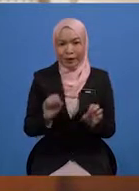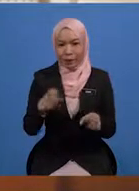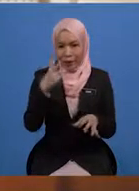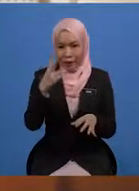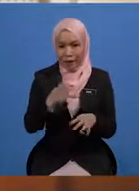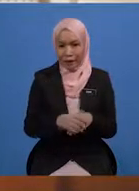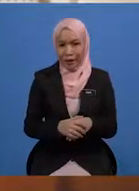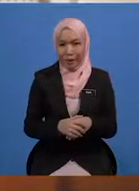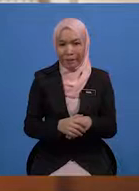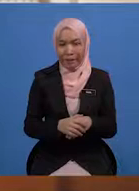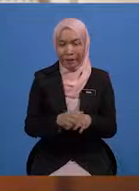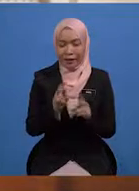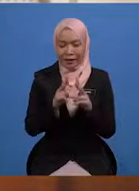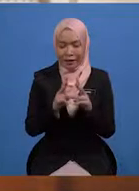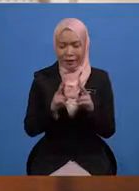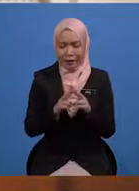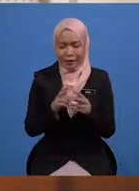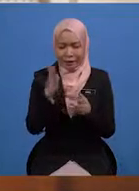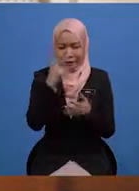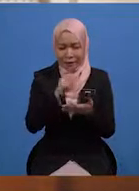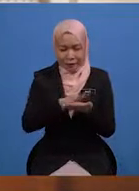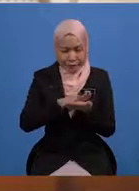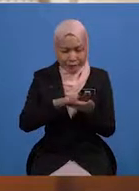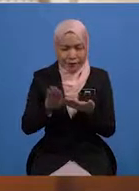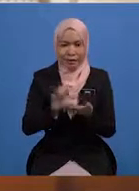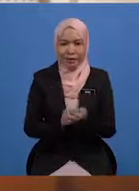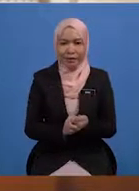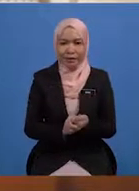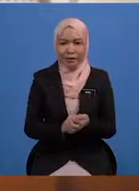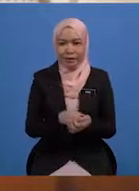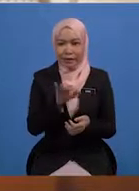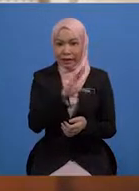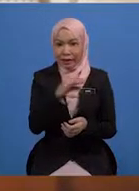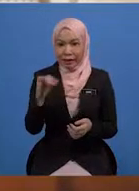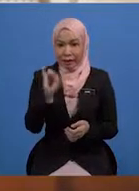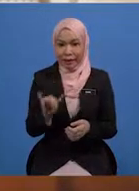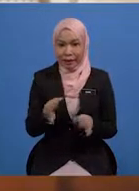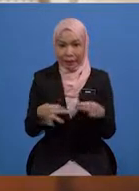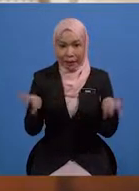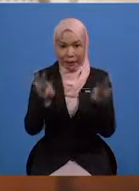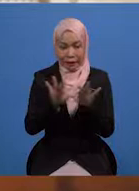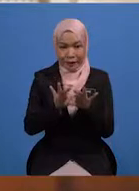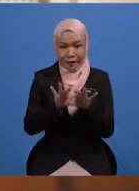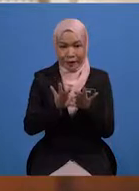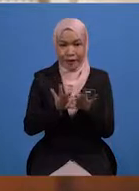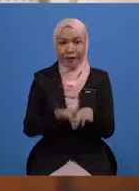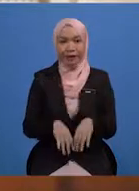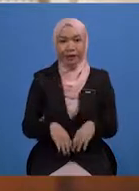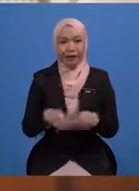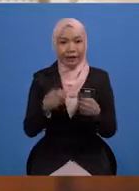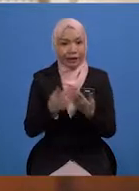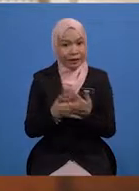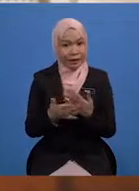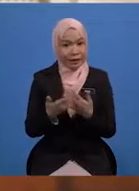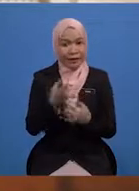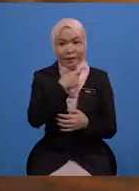kelihatan halus hasilnya. Yang penting, cat air sifatnya cepat kering berbanding cat